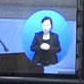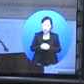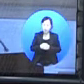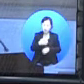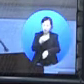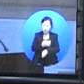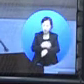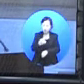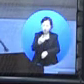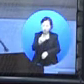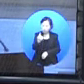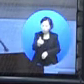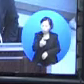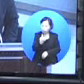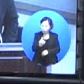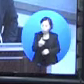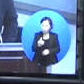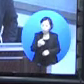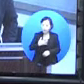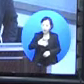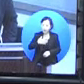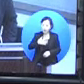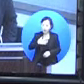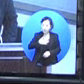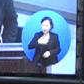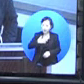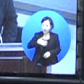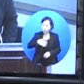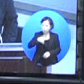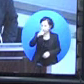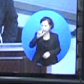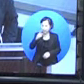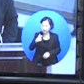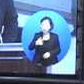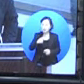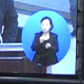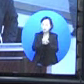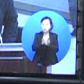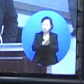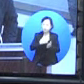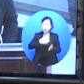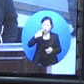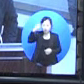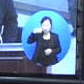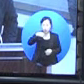그게 법적 근거가 있다고 생각하십니까? 저희가 설치할 수 있는 법적 근거가?